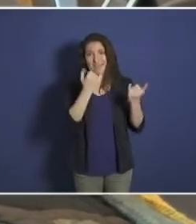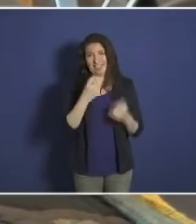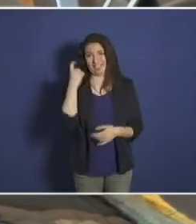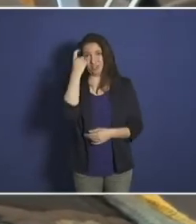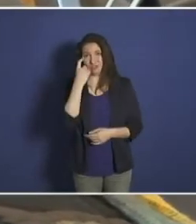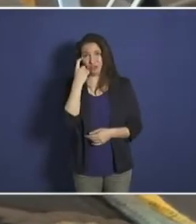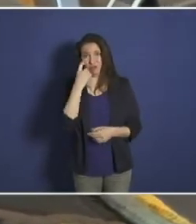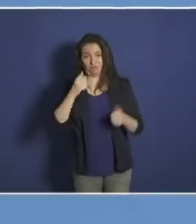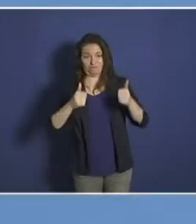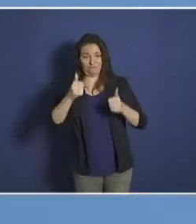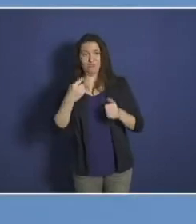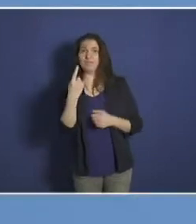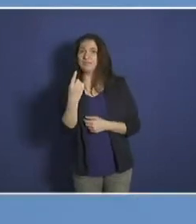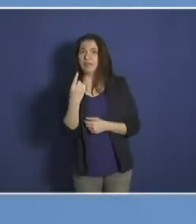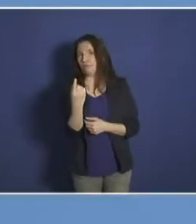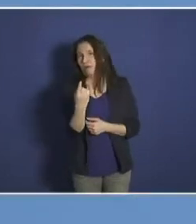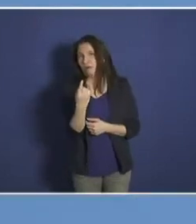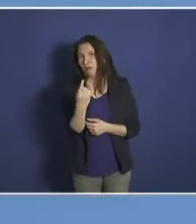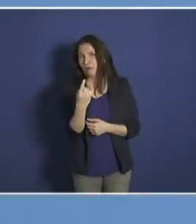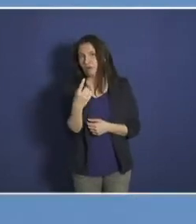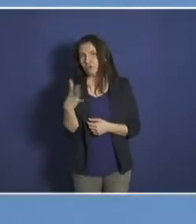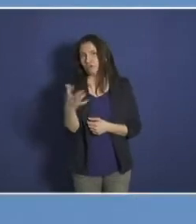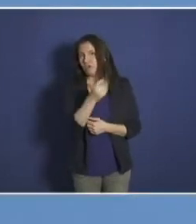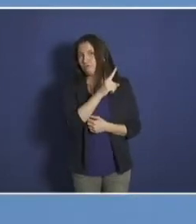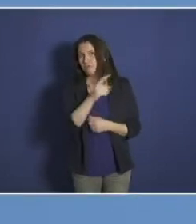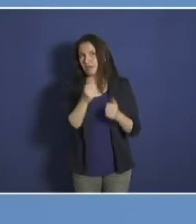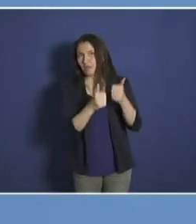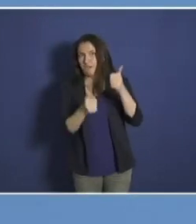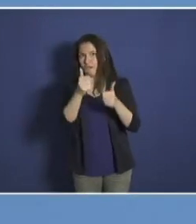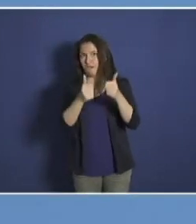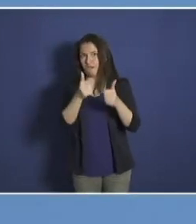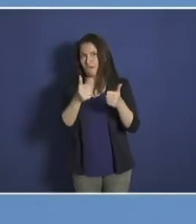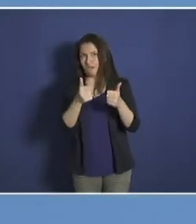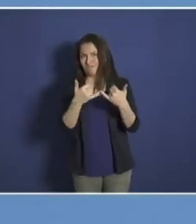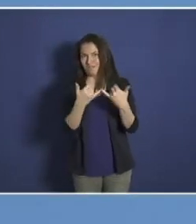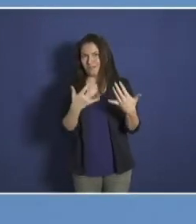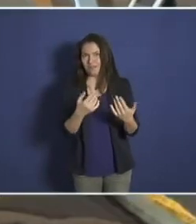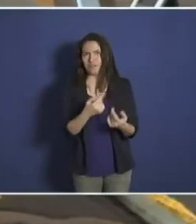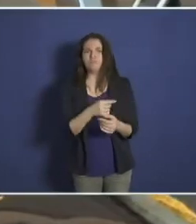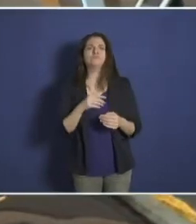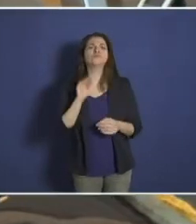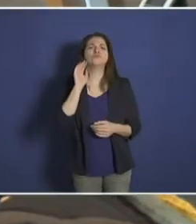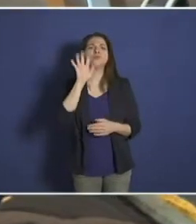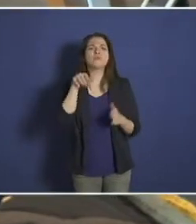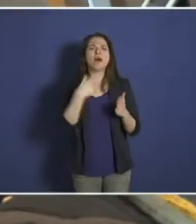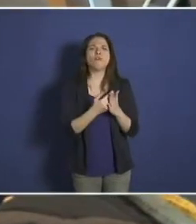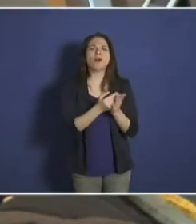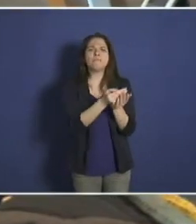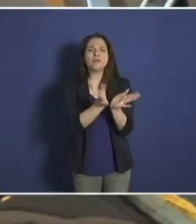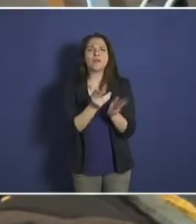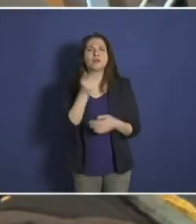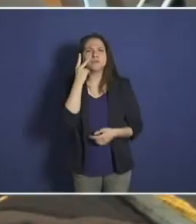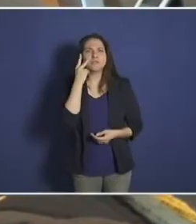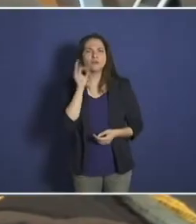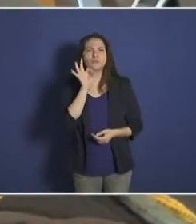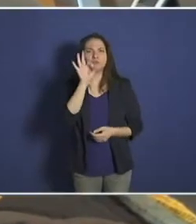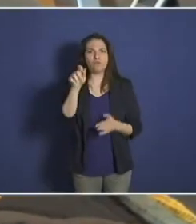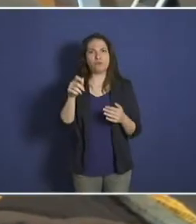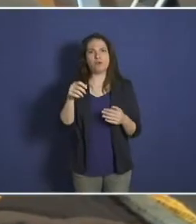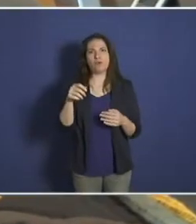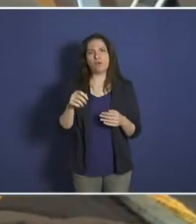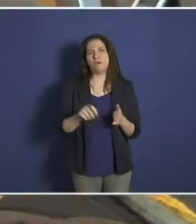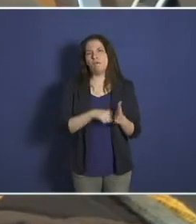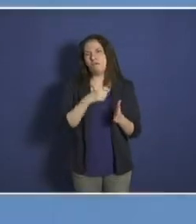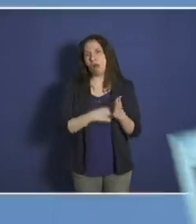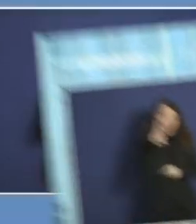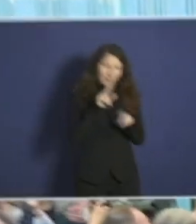nicht ausreichend profilieren kann. Wie sehen Sie da die künftige Aufgabenverteilung und ist das ein Problem für den Wahlkampf für Ihre